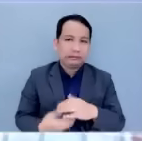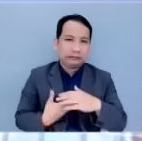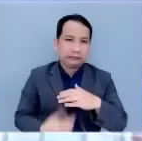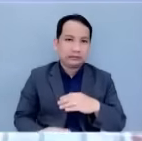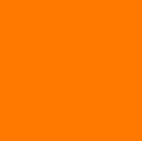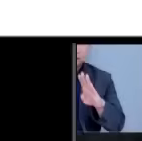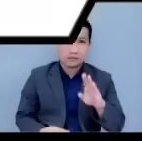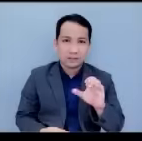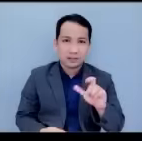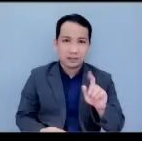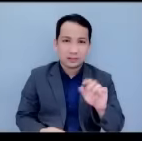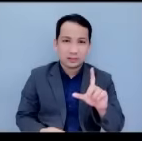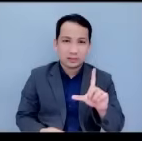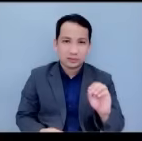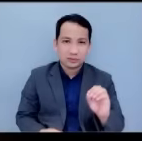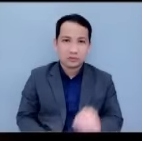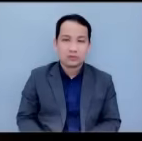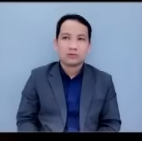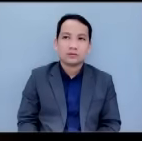Castillo.